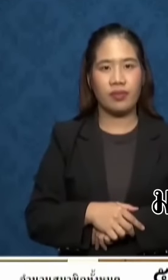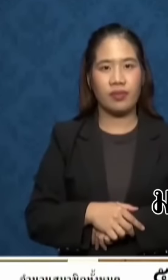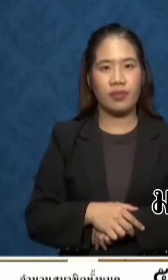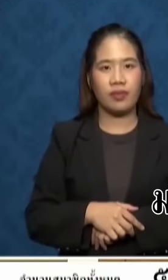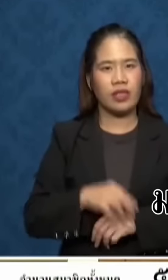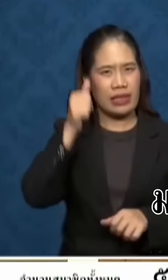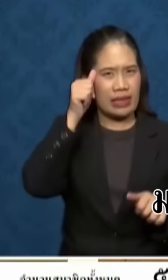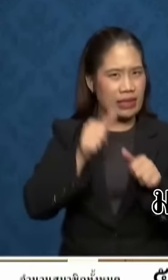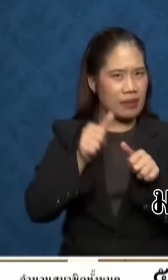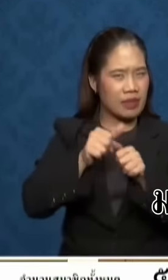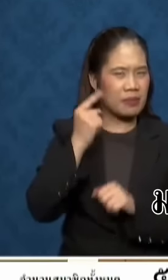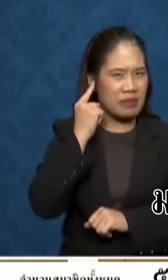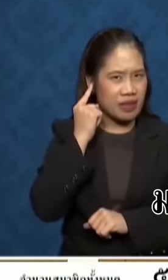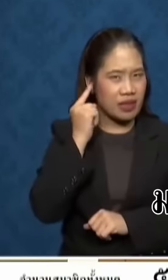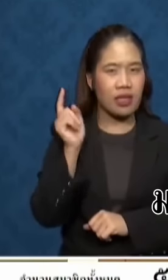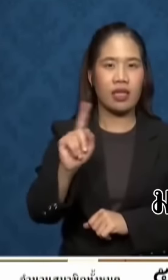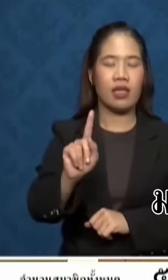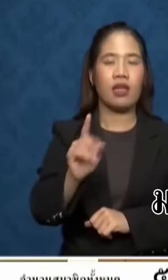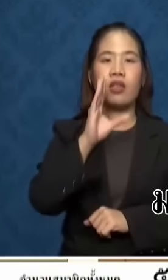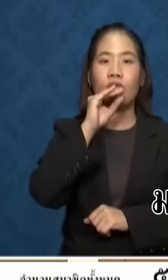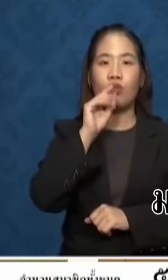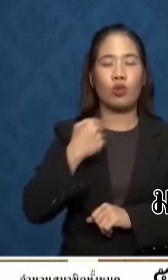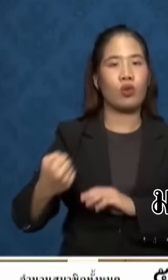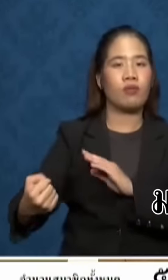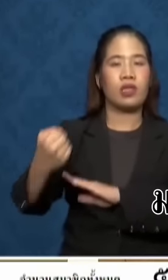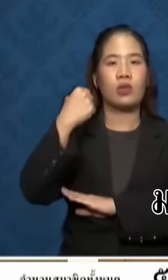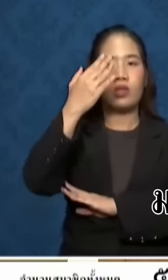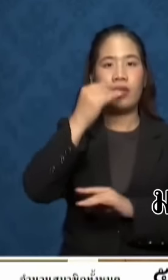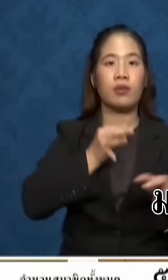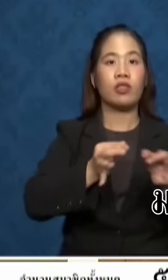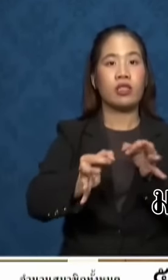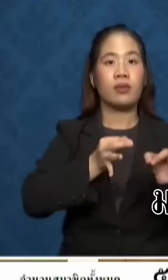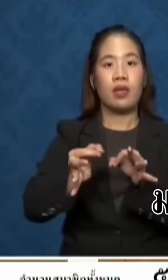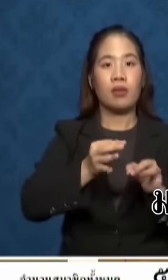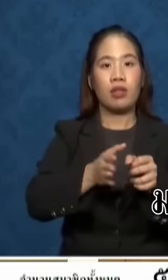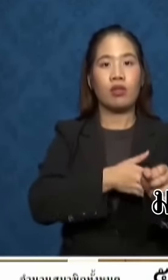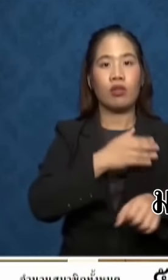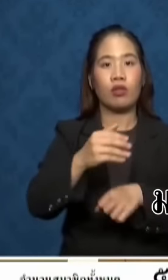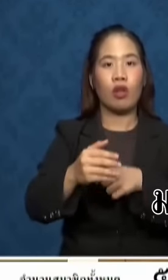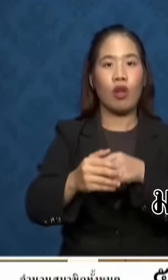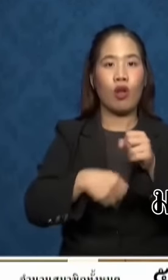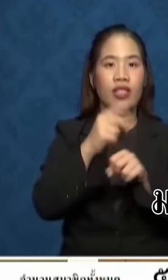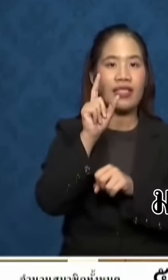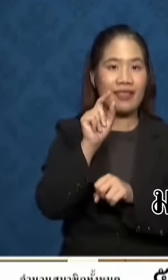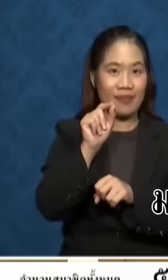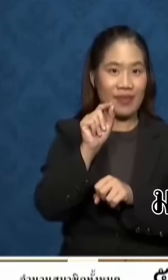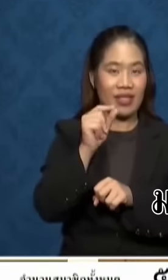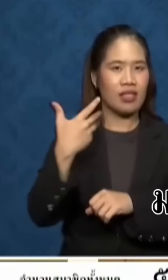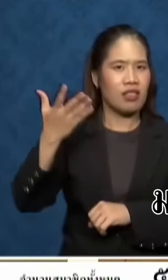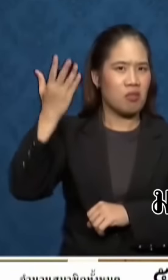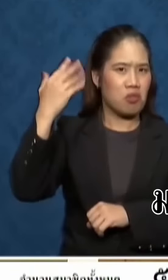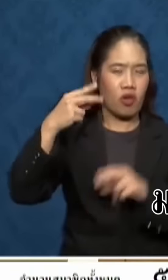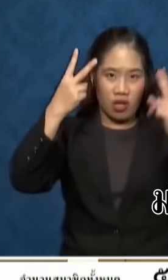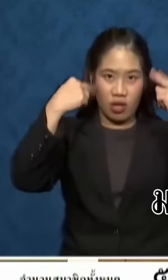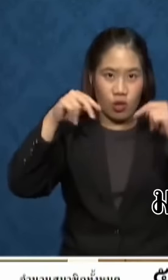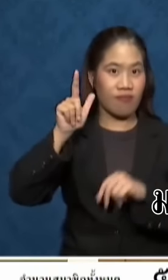แต่ทจไมผิด ผมไดยิท่านแดงถคามมนคงเพรอธิบายแบบนี้ปตลอด 20 ปีตั้แต่สมยอีนายกธกษิตละนะครั